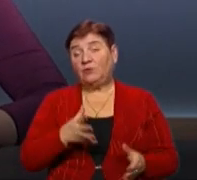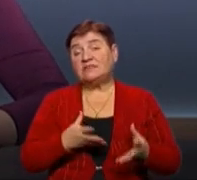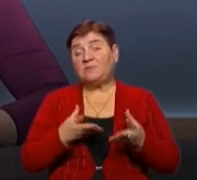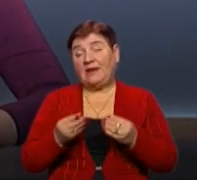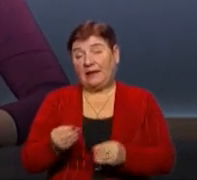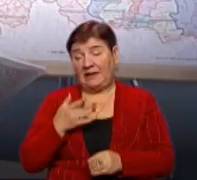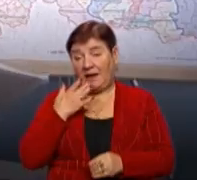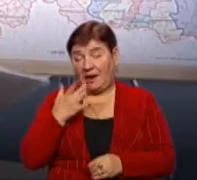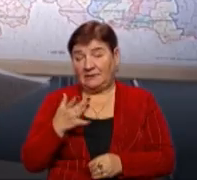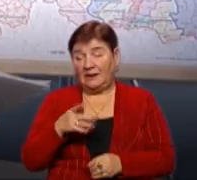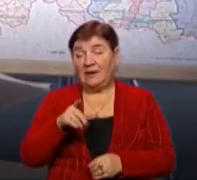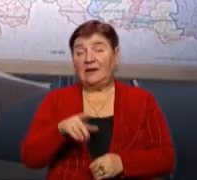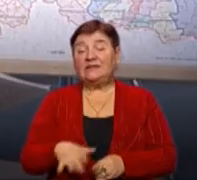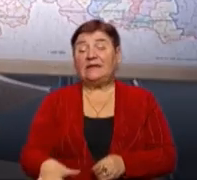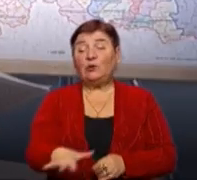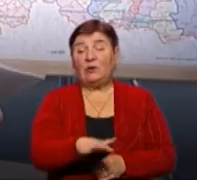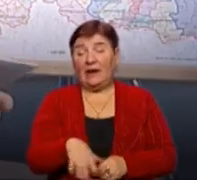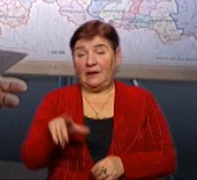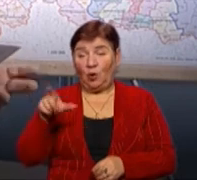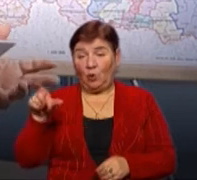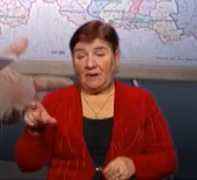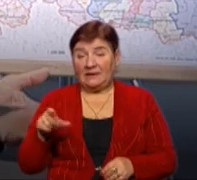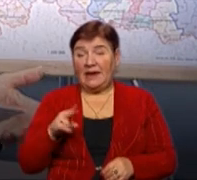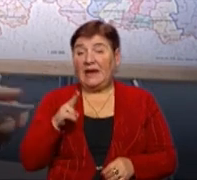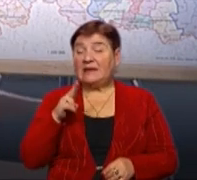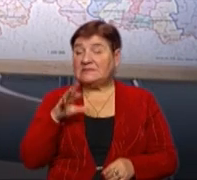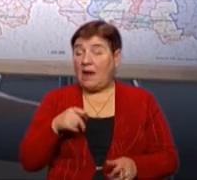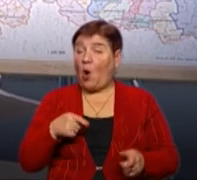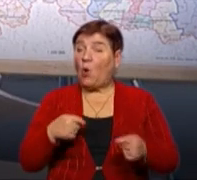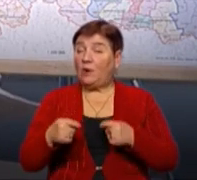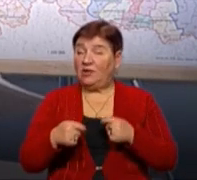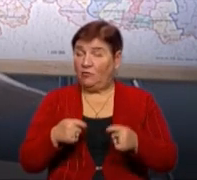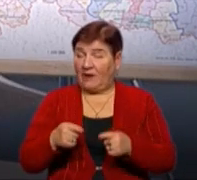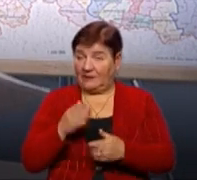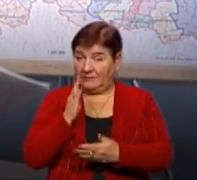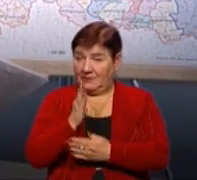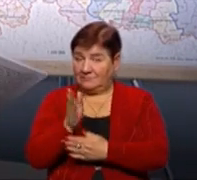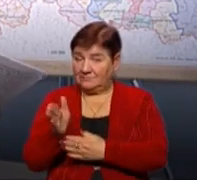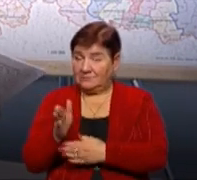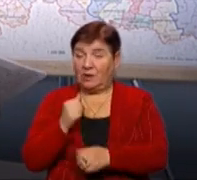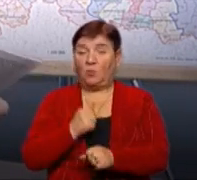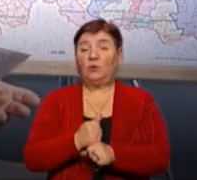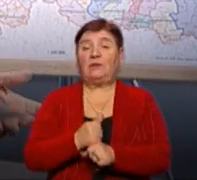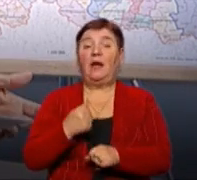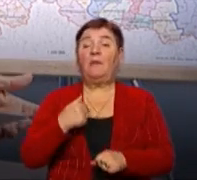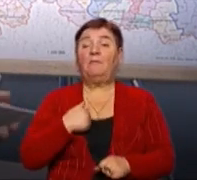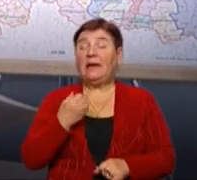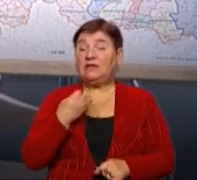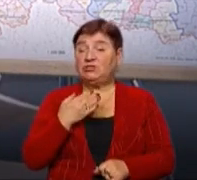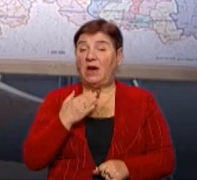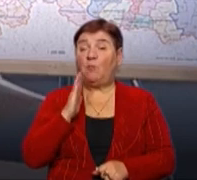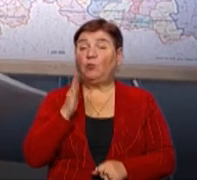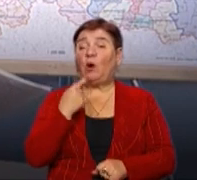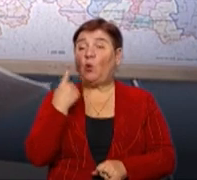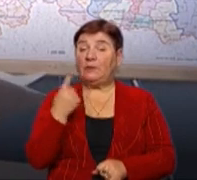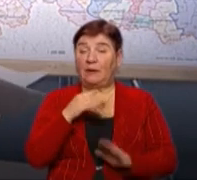Рада територіальних громад? Ну, це координування роботи, це, відповідно, ми будемо, ще одна